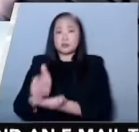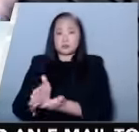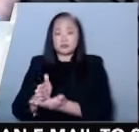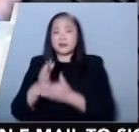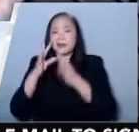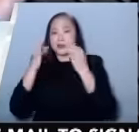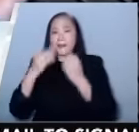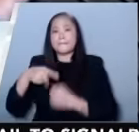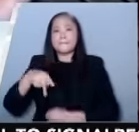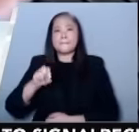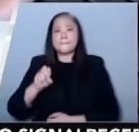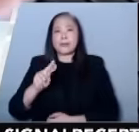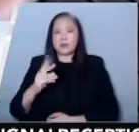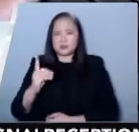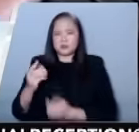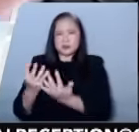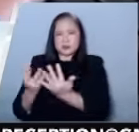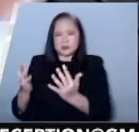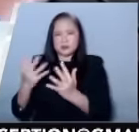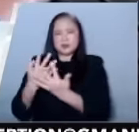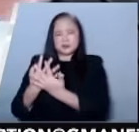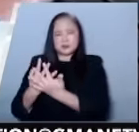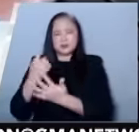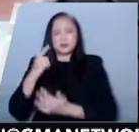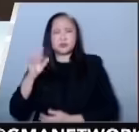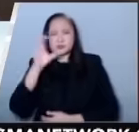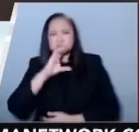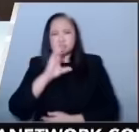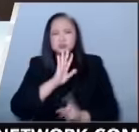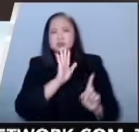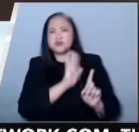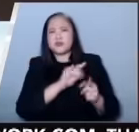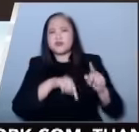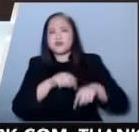ng kaibigan niya na hanapin ang kanyang nawawalang pusa.